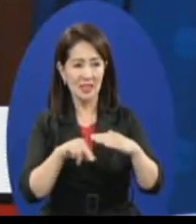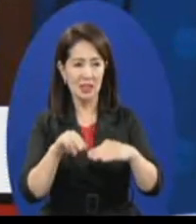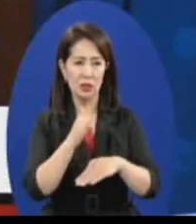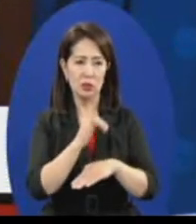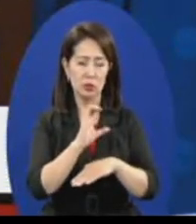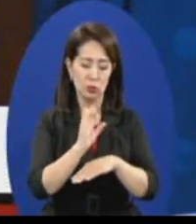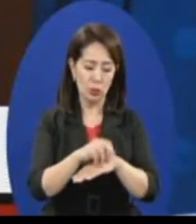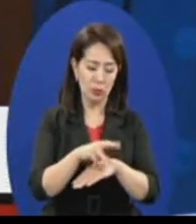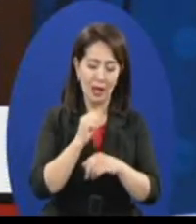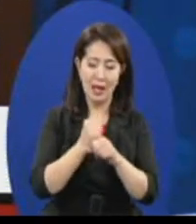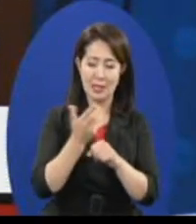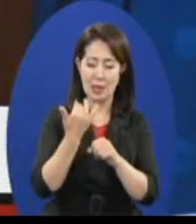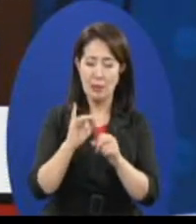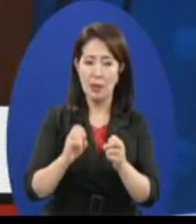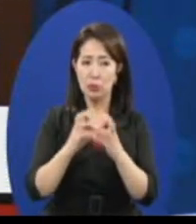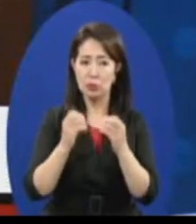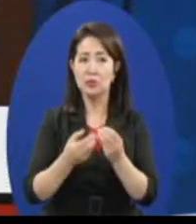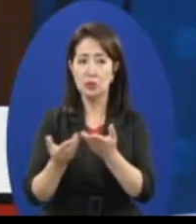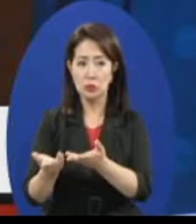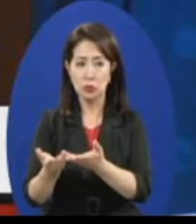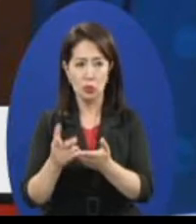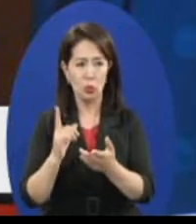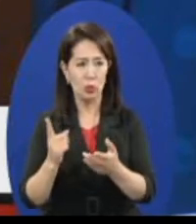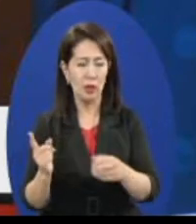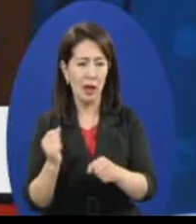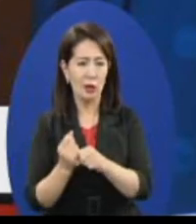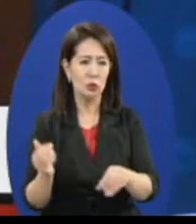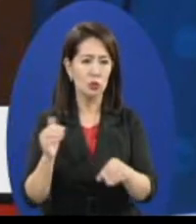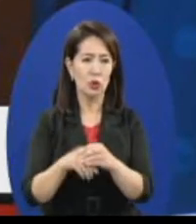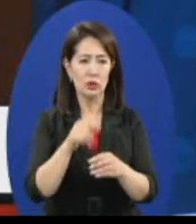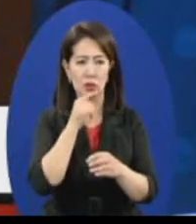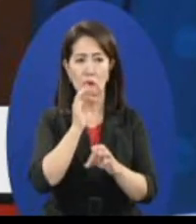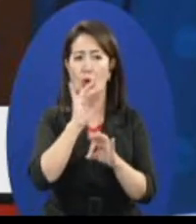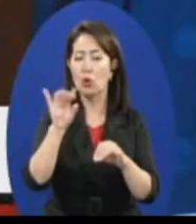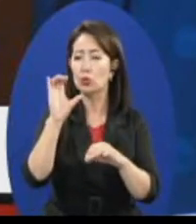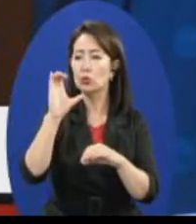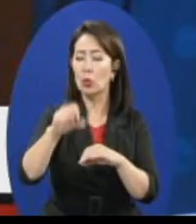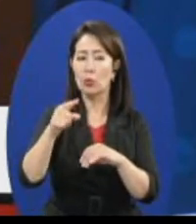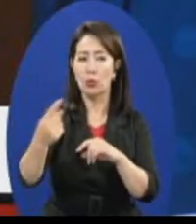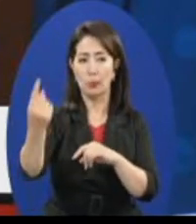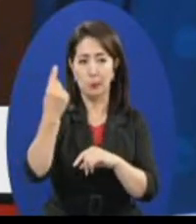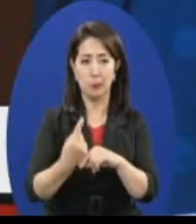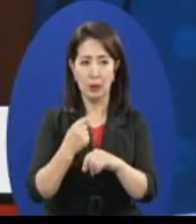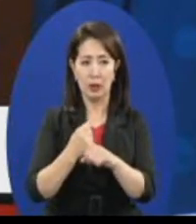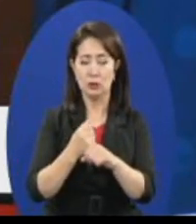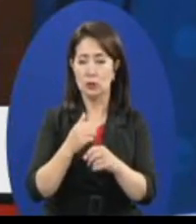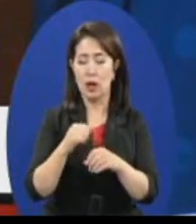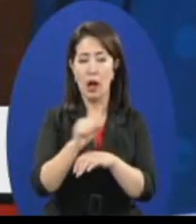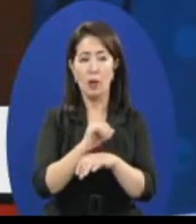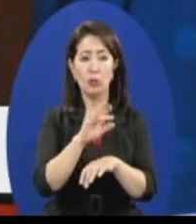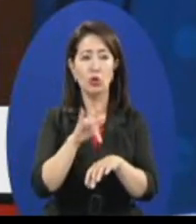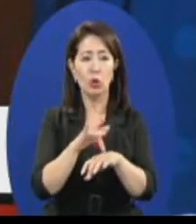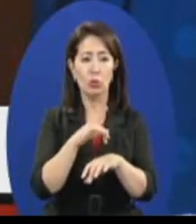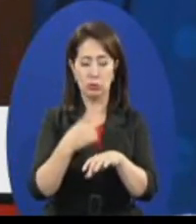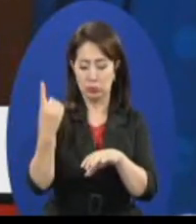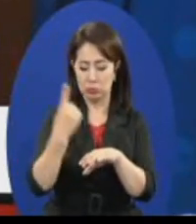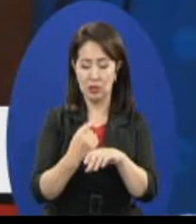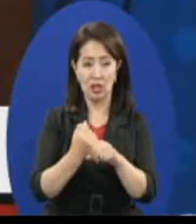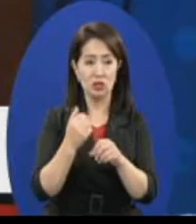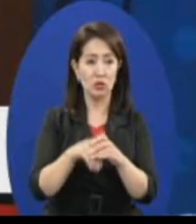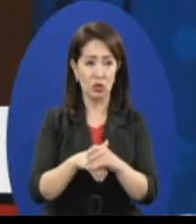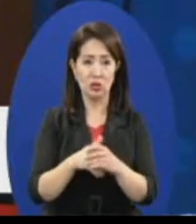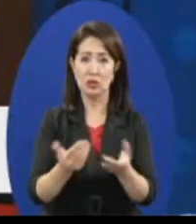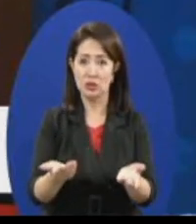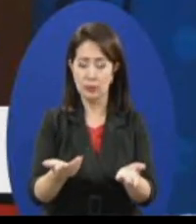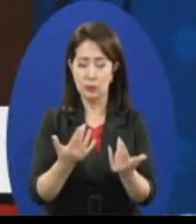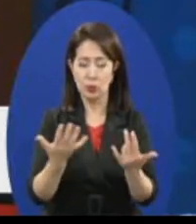хүмүүс ингээд ажлын байр бий болчиход байгаа. Тэр хүмүүс нь ажилд очиход өөр сумаас ирж ажилд орно. Амьд үзүүлэлтээр ажилд очдог юм тохиолдол зөндөл байгаа